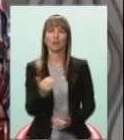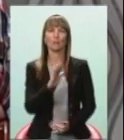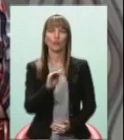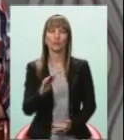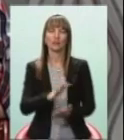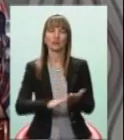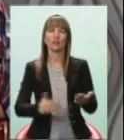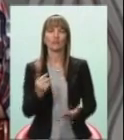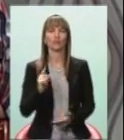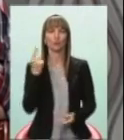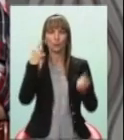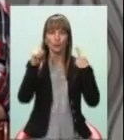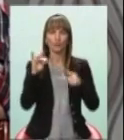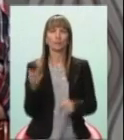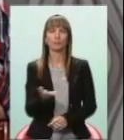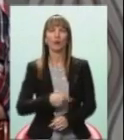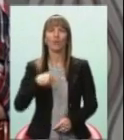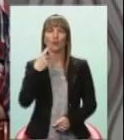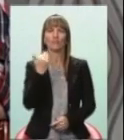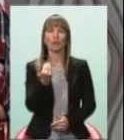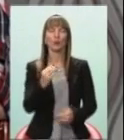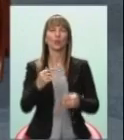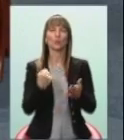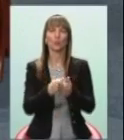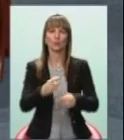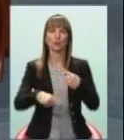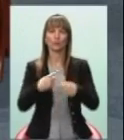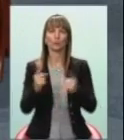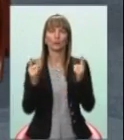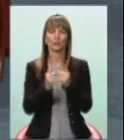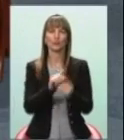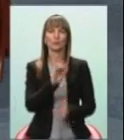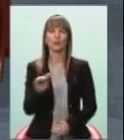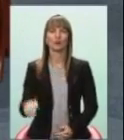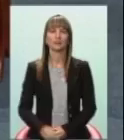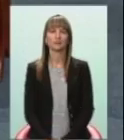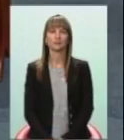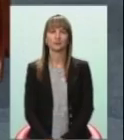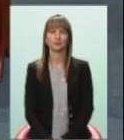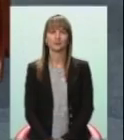прощаємося, далі вас чекає мультфільм, і ми говоримо вам до наступних зустрічей. Пока!